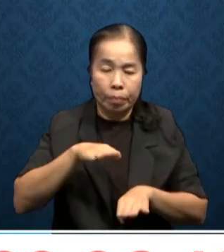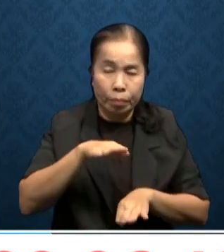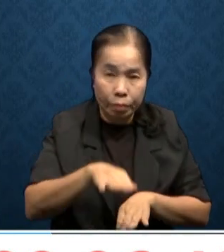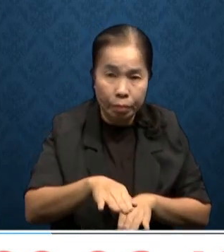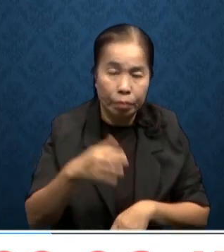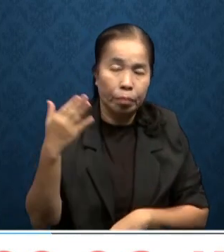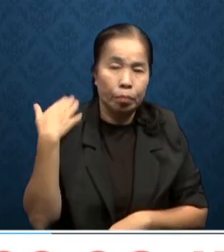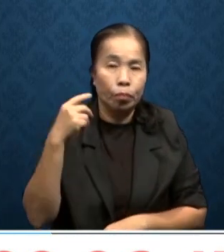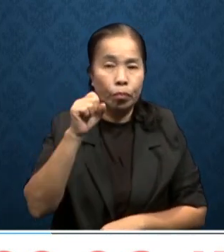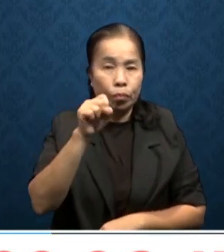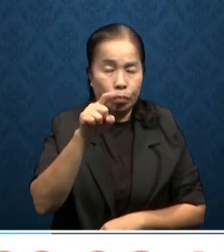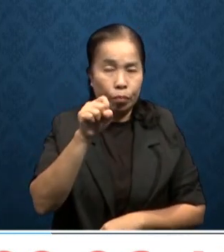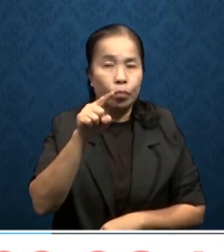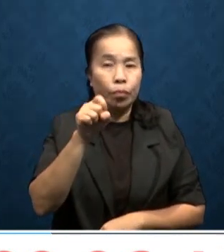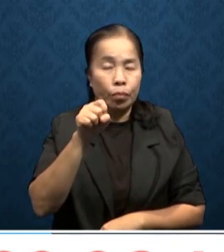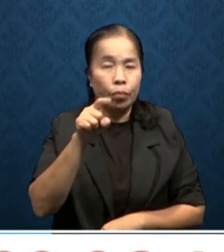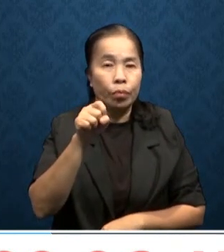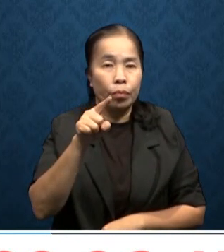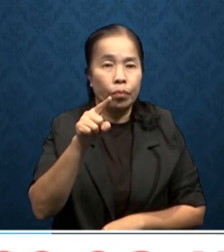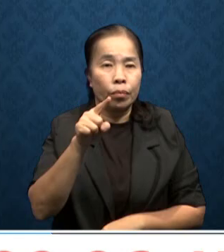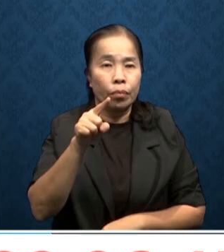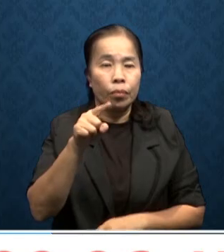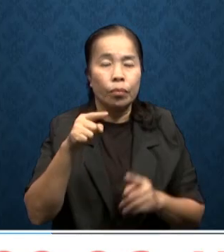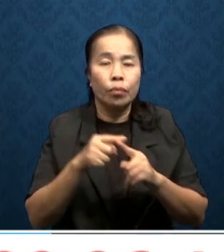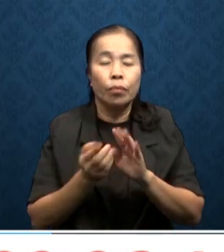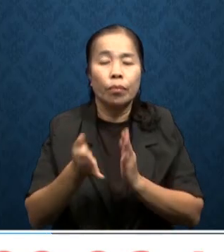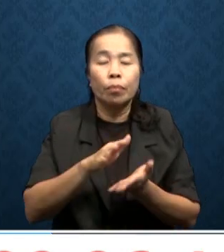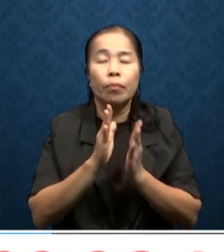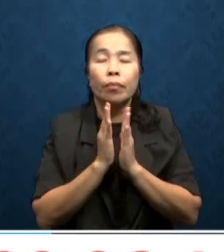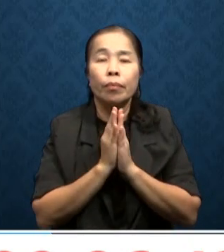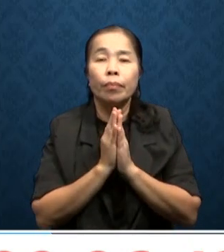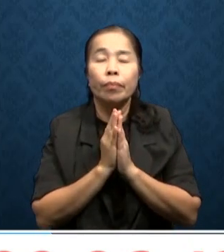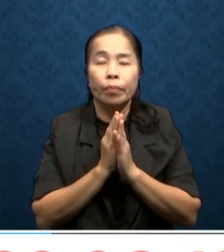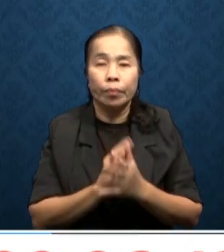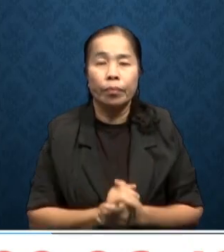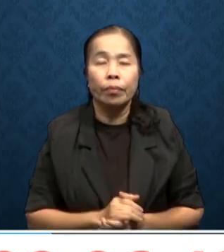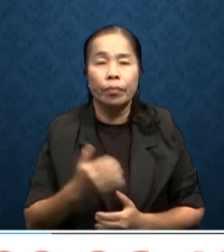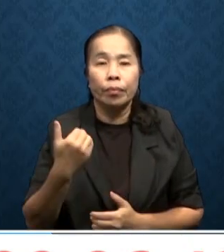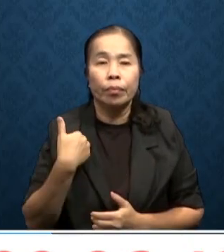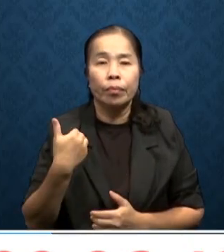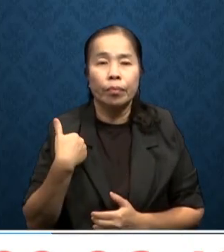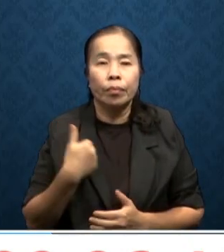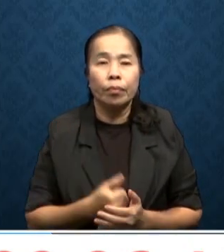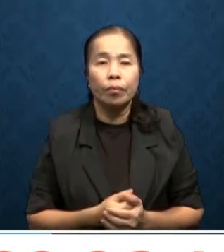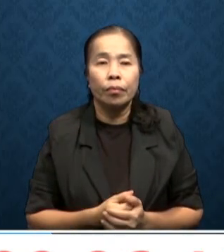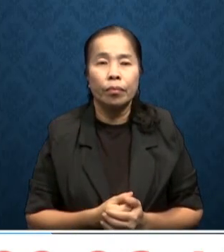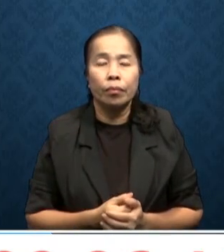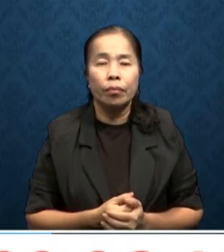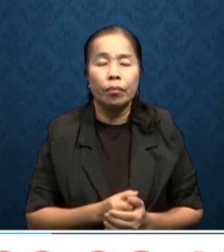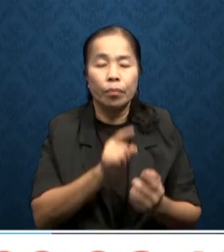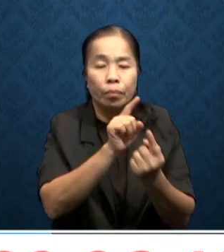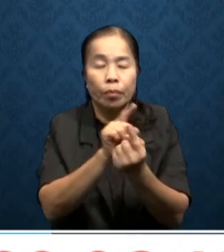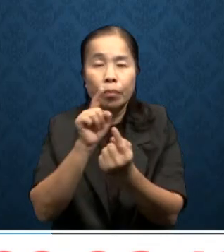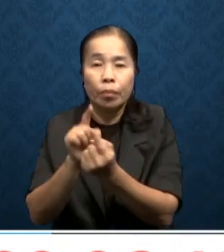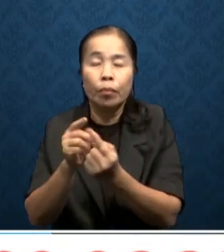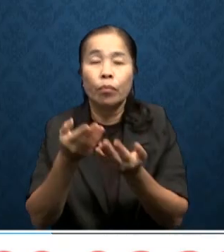สุขไปงานพระพิธีธรรมนะครั ก็ได้เจอครอควรผสีชีวิต ครอบควร